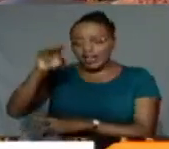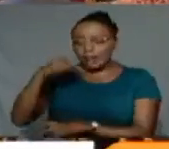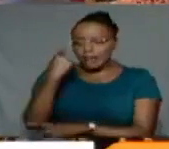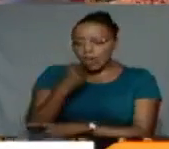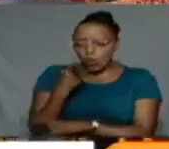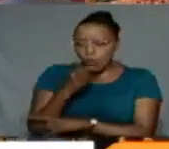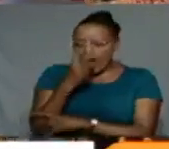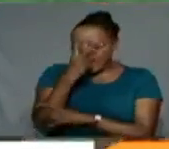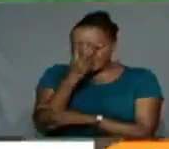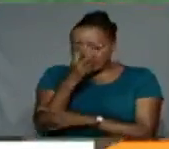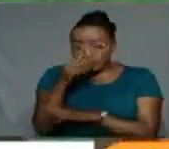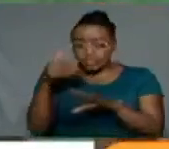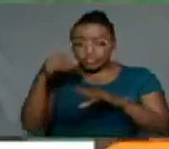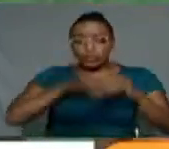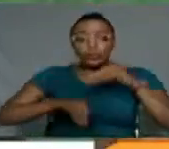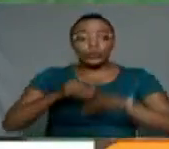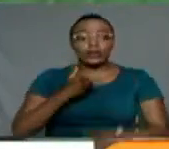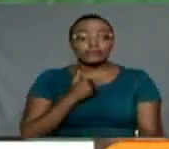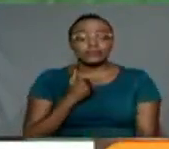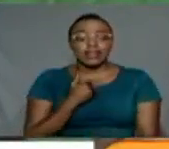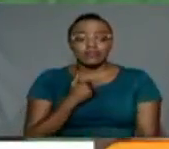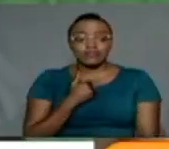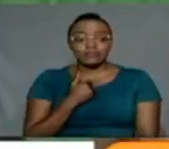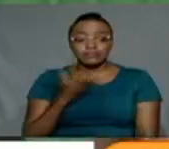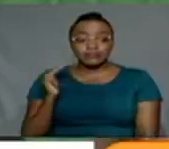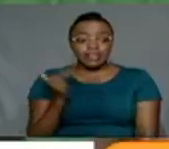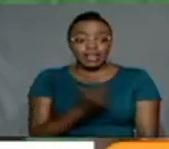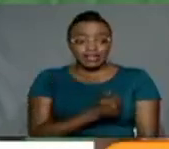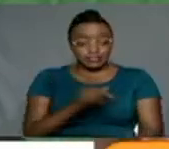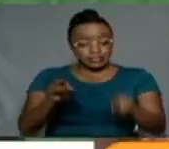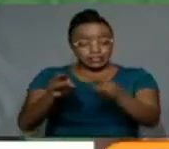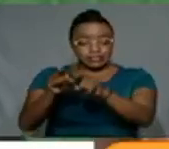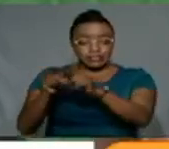kupora mali ya umma. Sisi kama viongozi